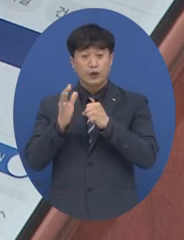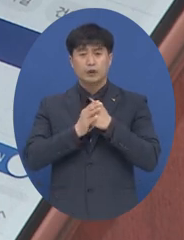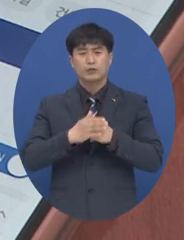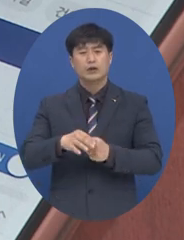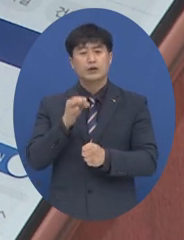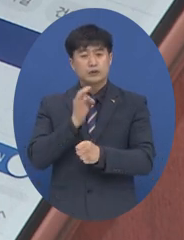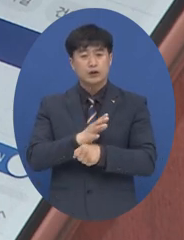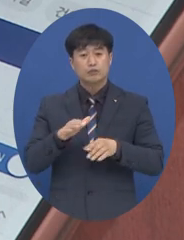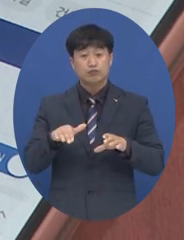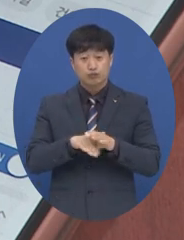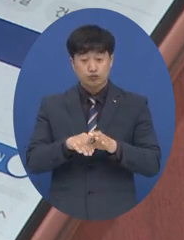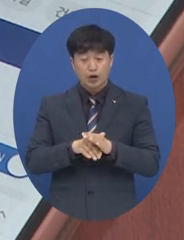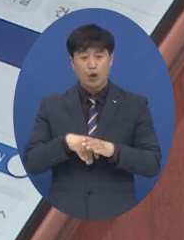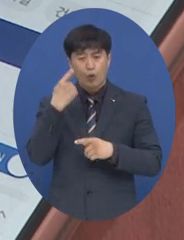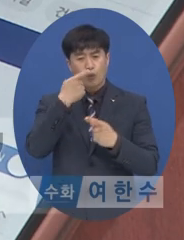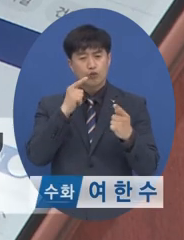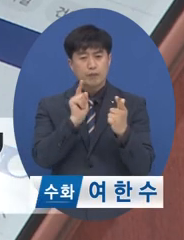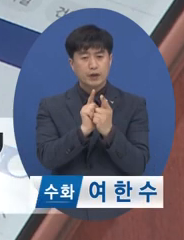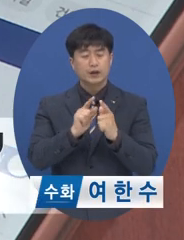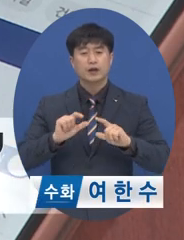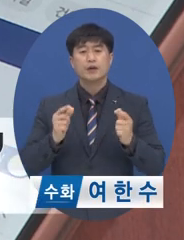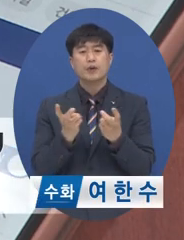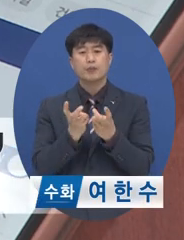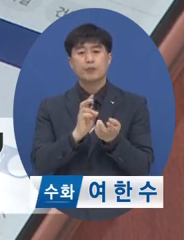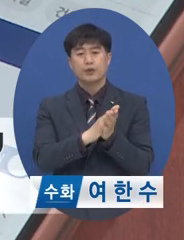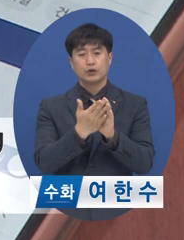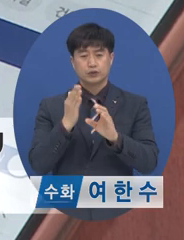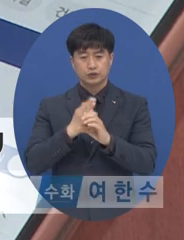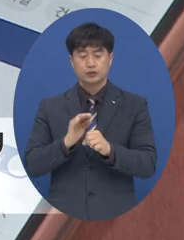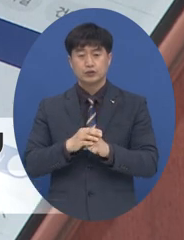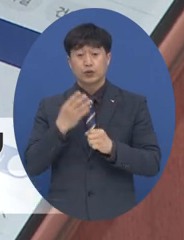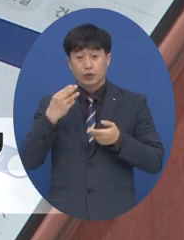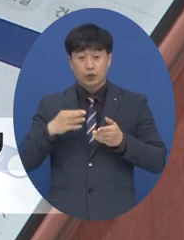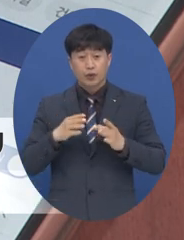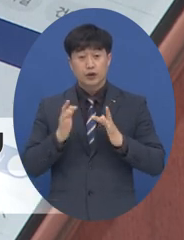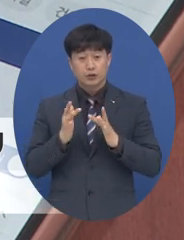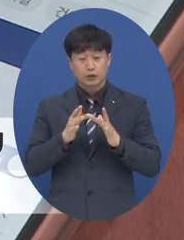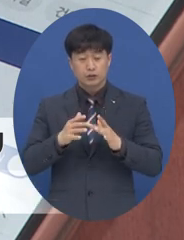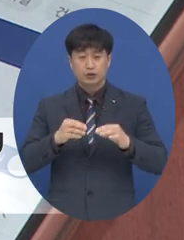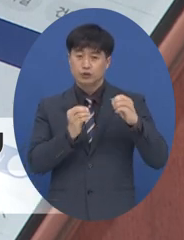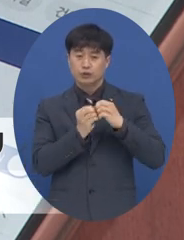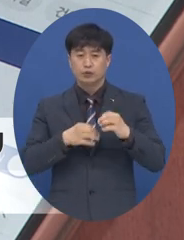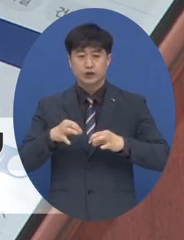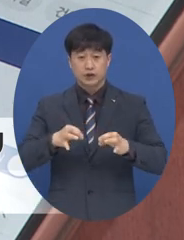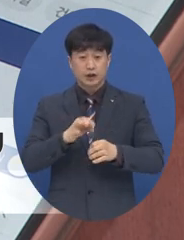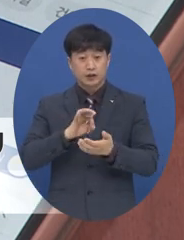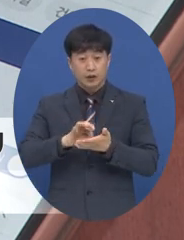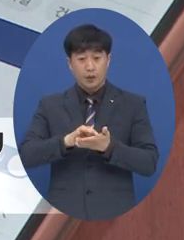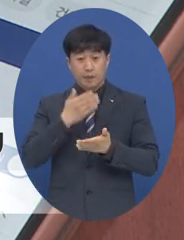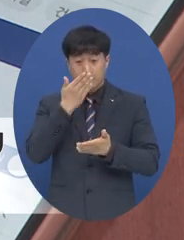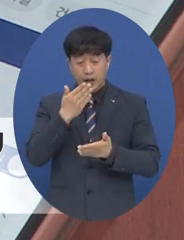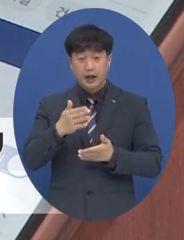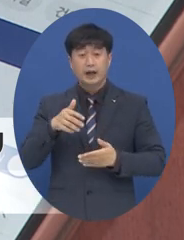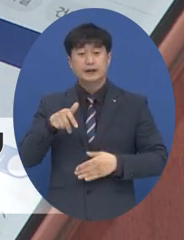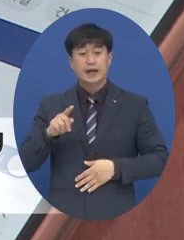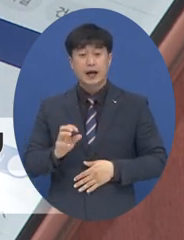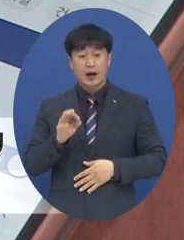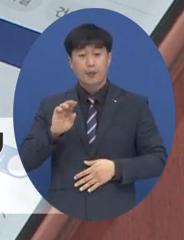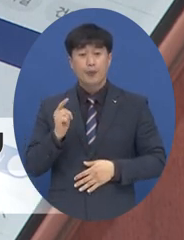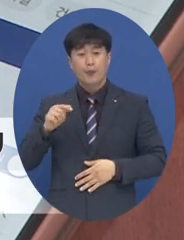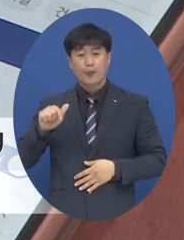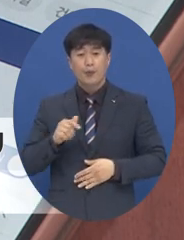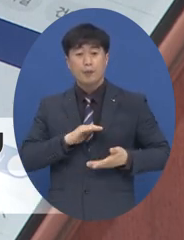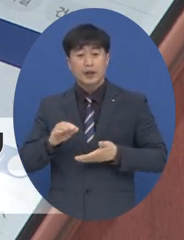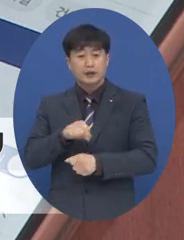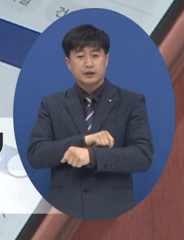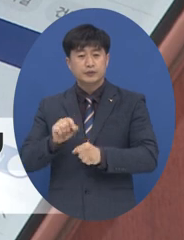코로나19로 인해 소비 문화도 비대면 방식으로 바뀌고 있는데요. 경기도가 온라인으로 전통시장을 이용할 수 있는 장보고 배달특급